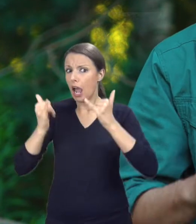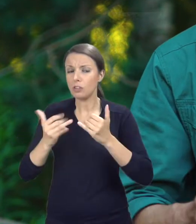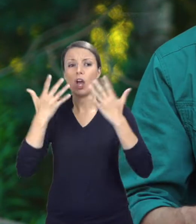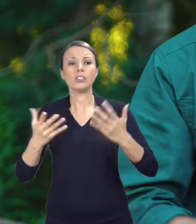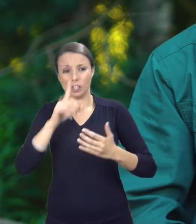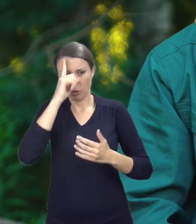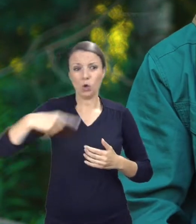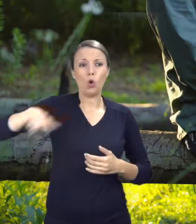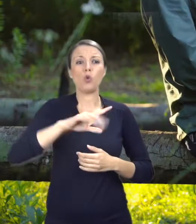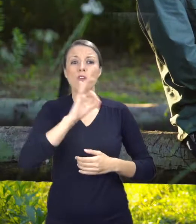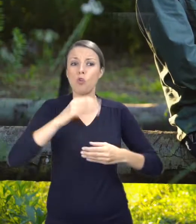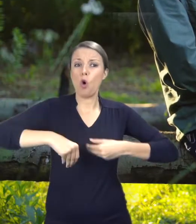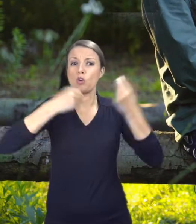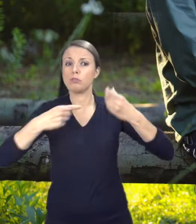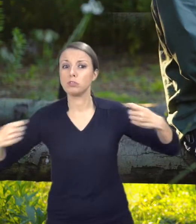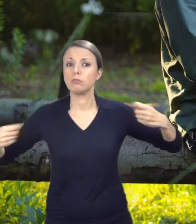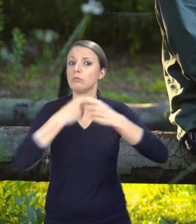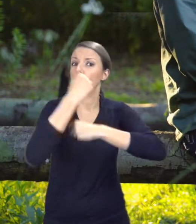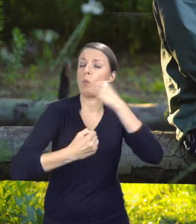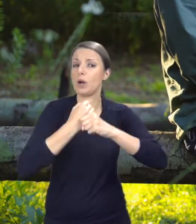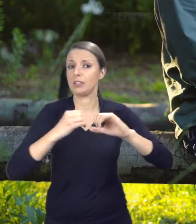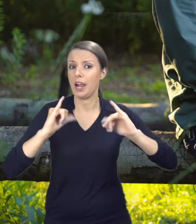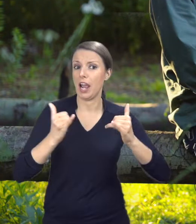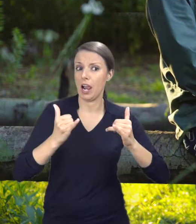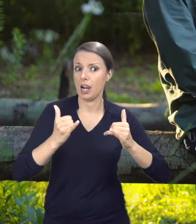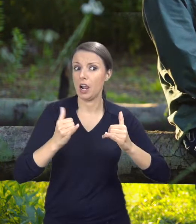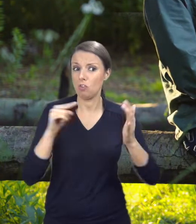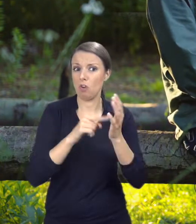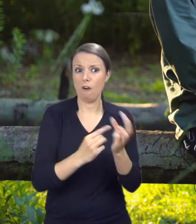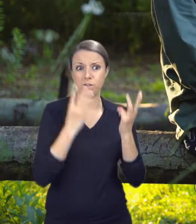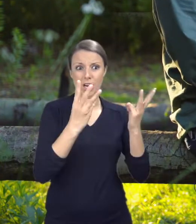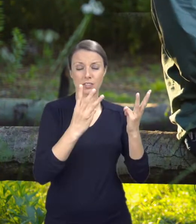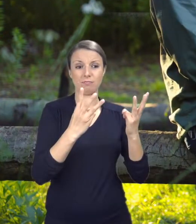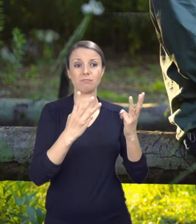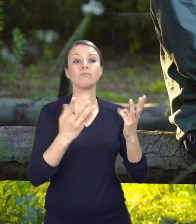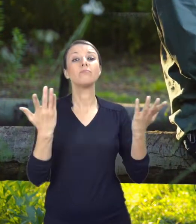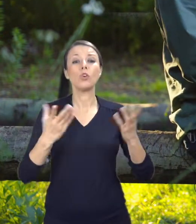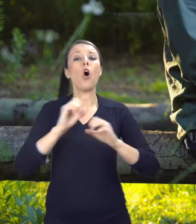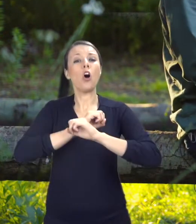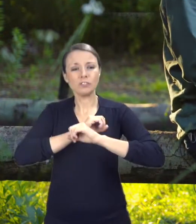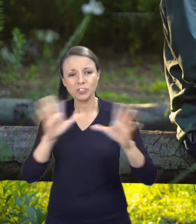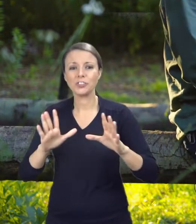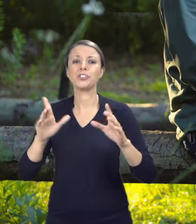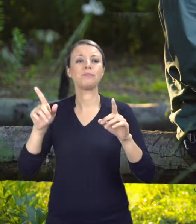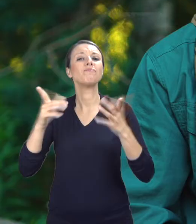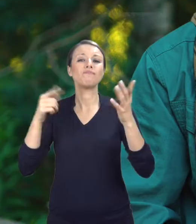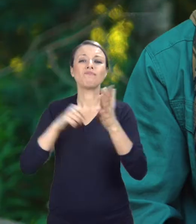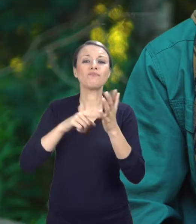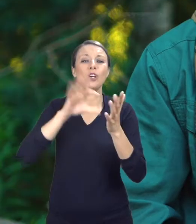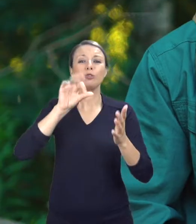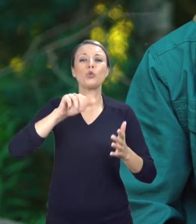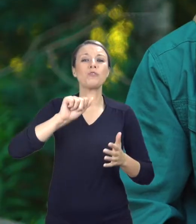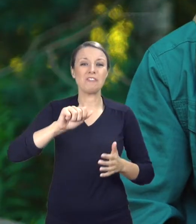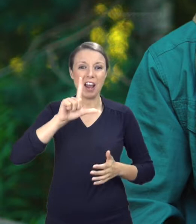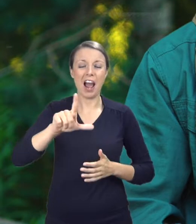faktyczne umiejętności manualne. W sztuce przetrwania takie umiejętności manualne są też bardzo ważne. Oczywiście to jest jeden z takich